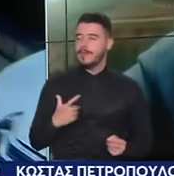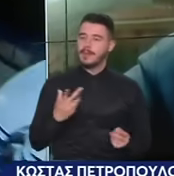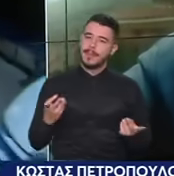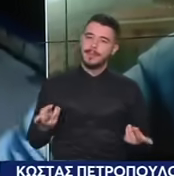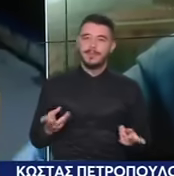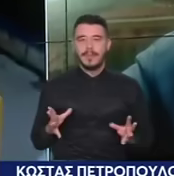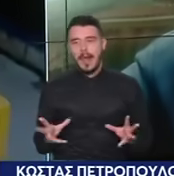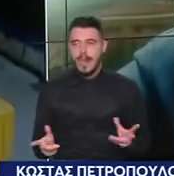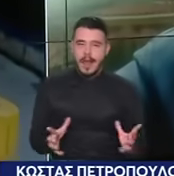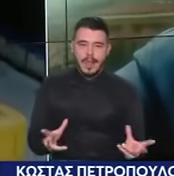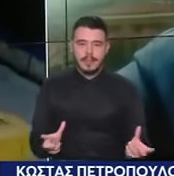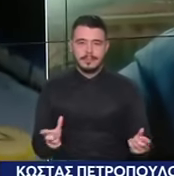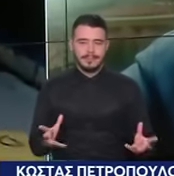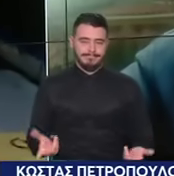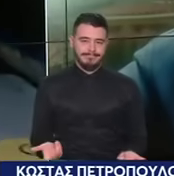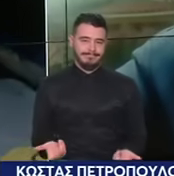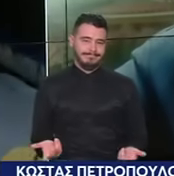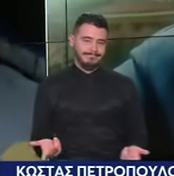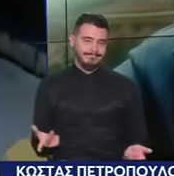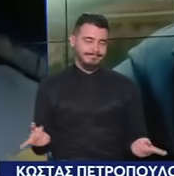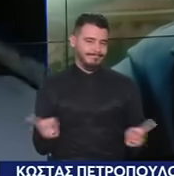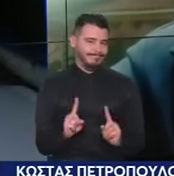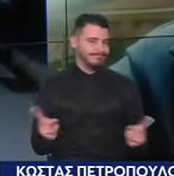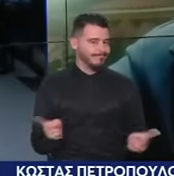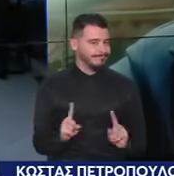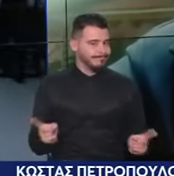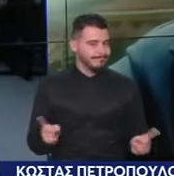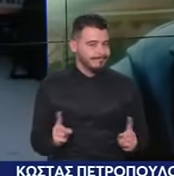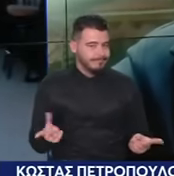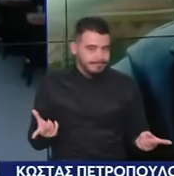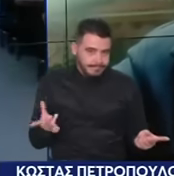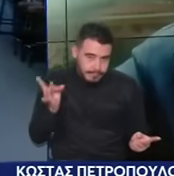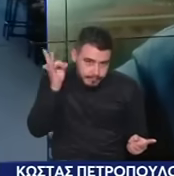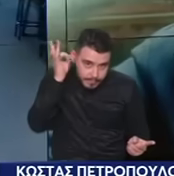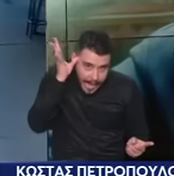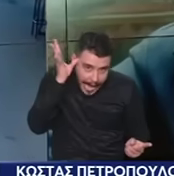Ένας άνθρωπος ο οποίος προβαίνει σε τέτοιες πράξεις δεν είναι λίγο επιρρεπής, είναι εγκληματίας.